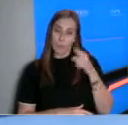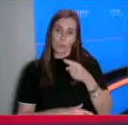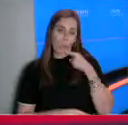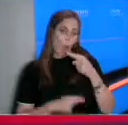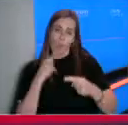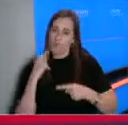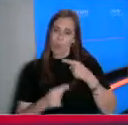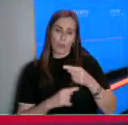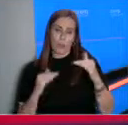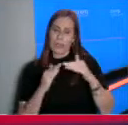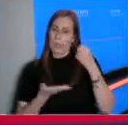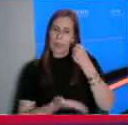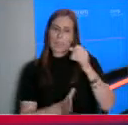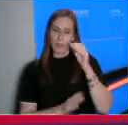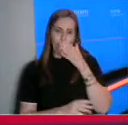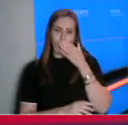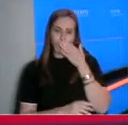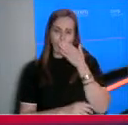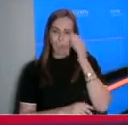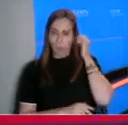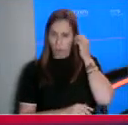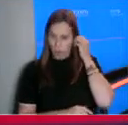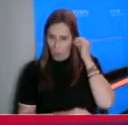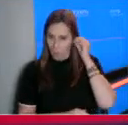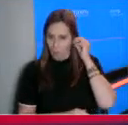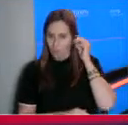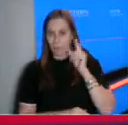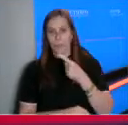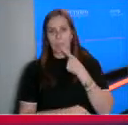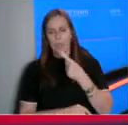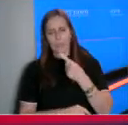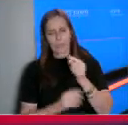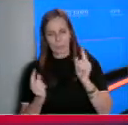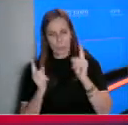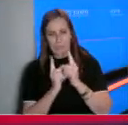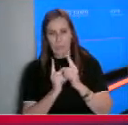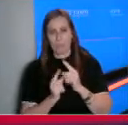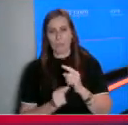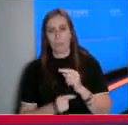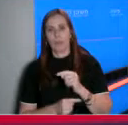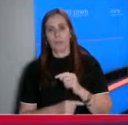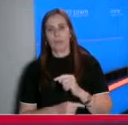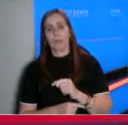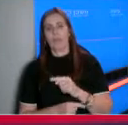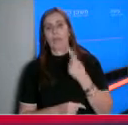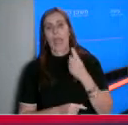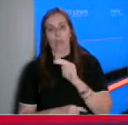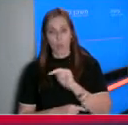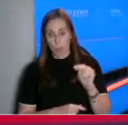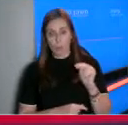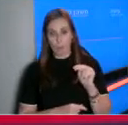כל שנה, זה בהתאם לתקציב. נגיד, זה בקליפת אגוד, כי צריך לדבר על זה יותר. אחד